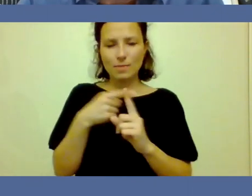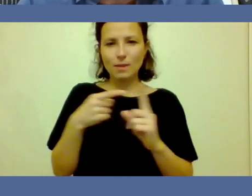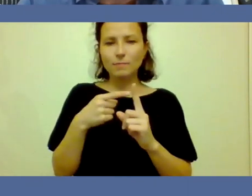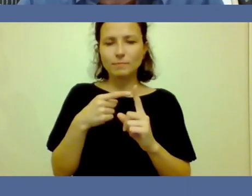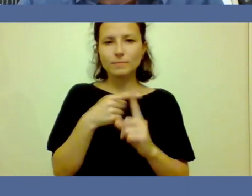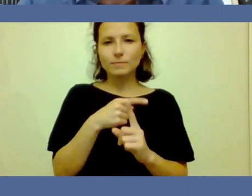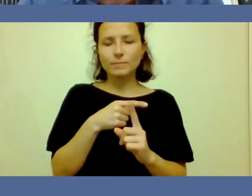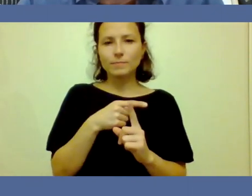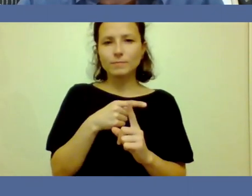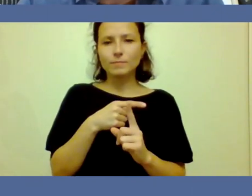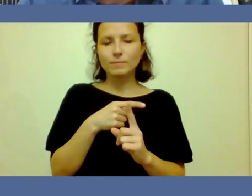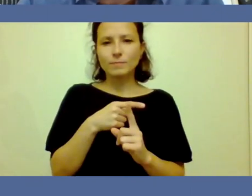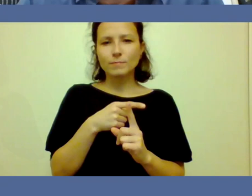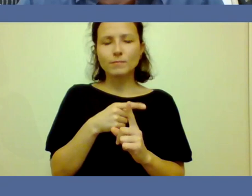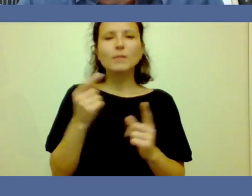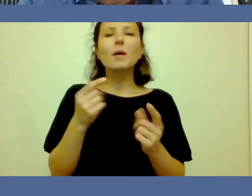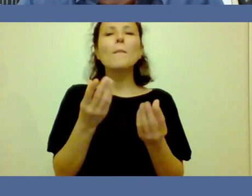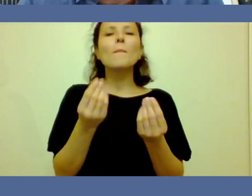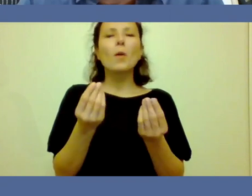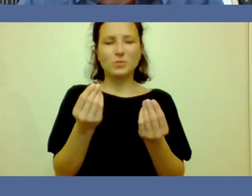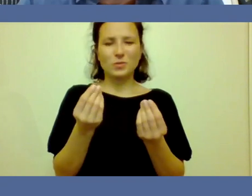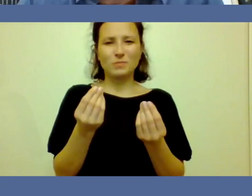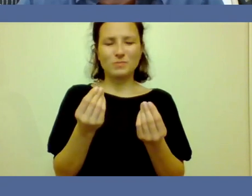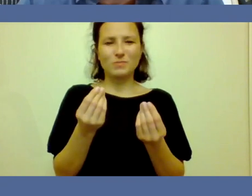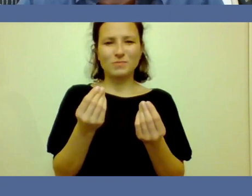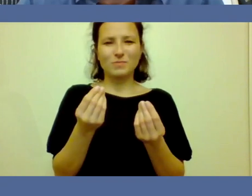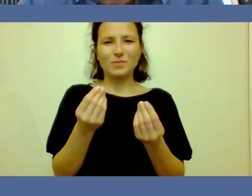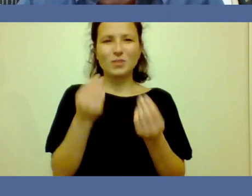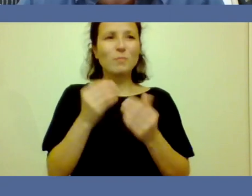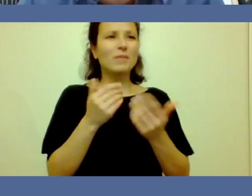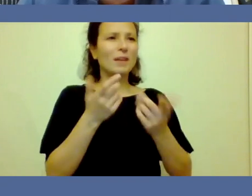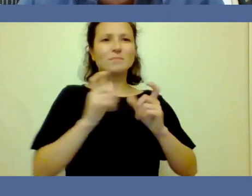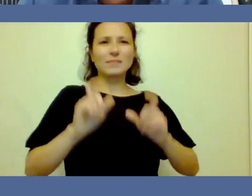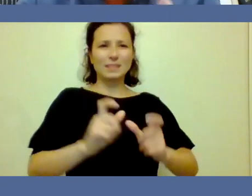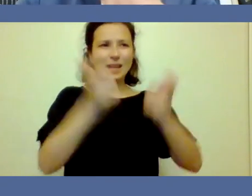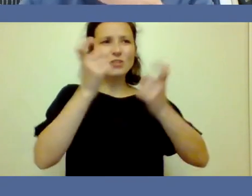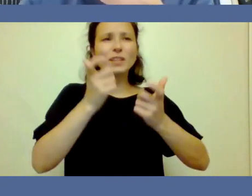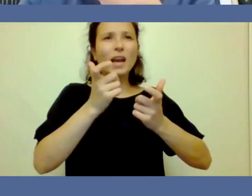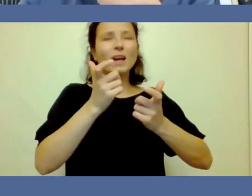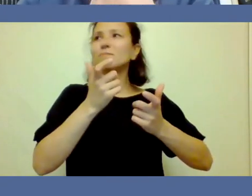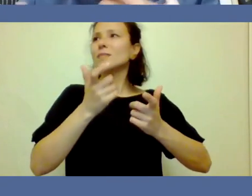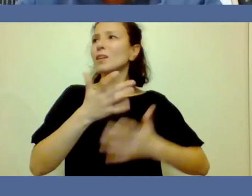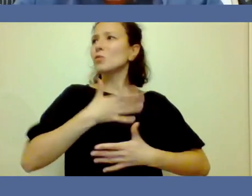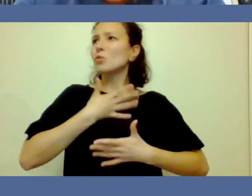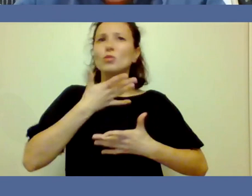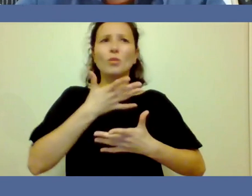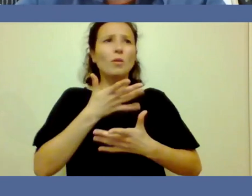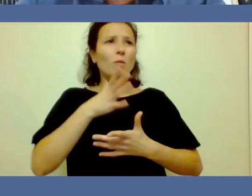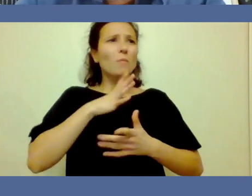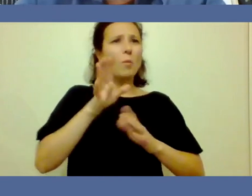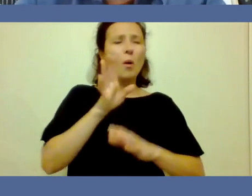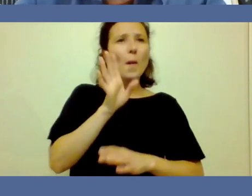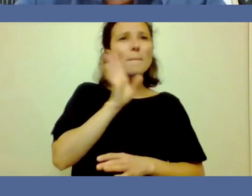są na tym, tylko po to, żeby uprawdopodobnić te zdarzenia, które, no, a... o których ja opowiadam. Okay, a historia...